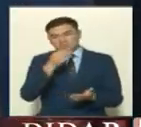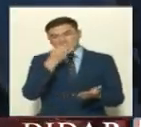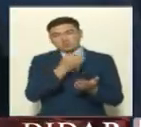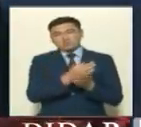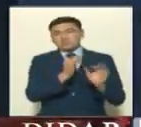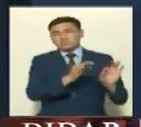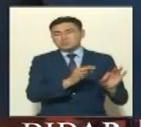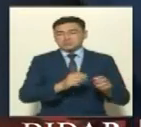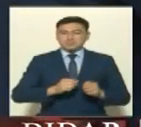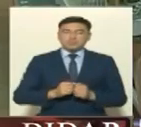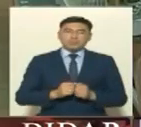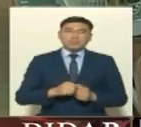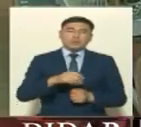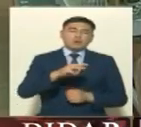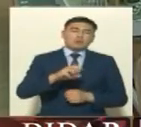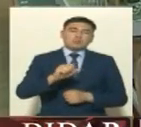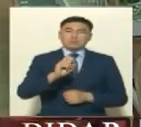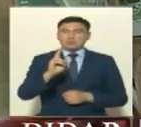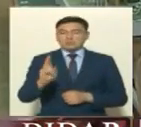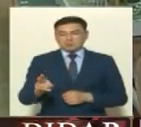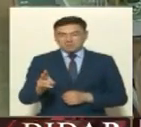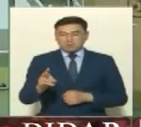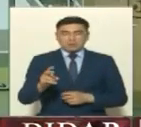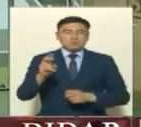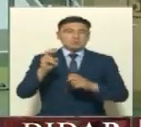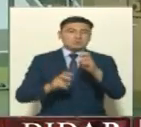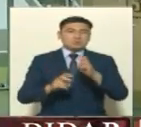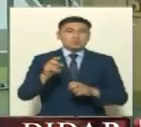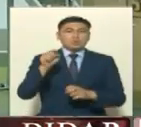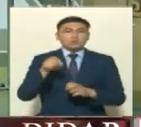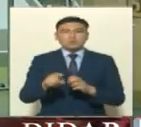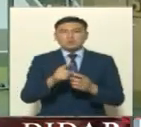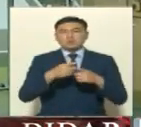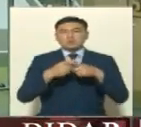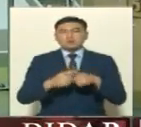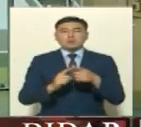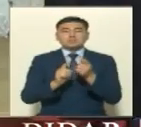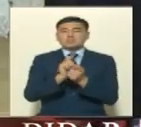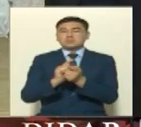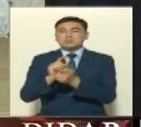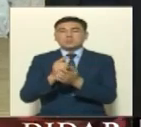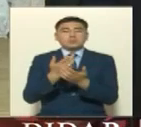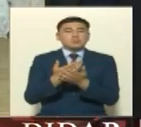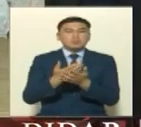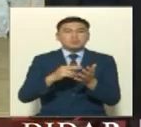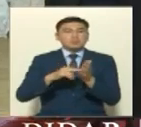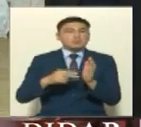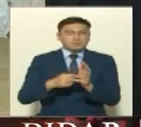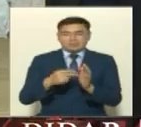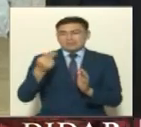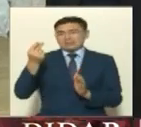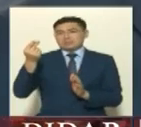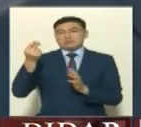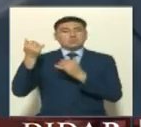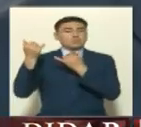На предприятии «Маяк» депутаты ознакомились с состоянием оборудования и планами по их обновлению. В этом году из областного бюджета на модернизацию